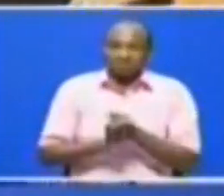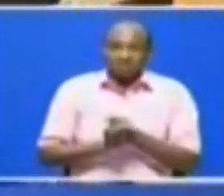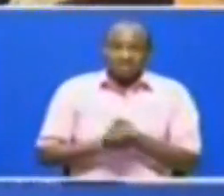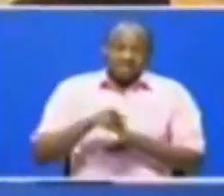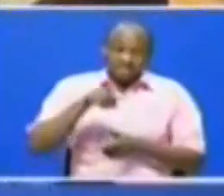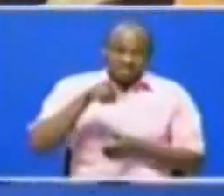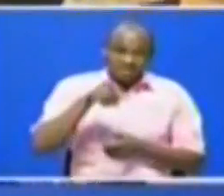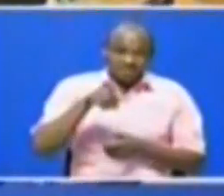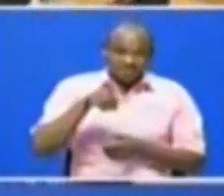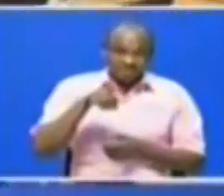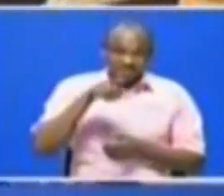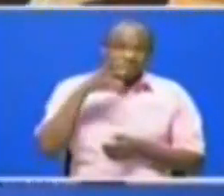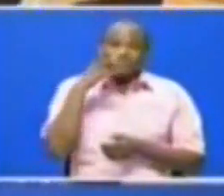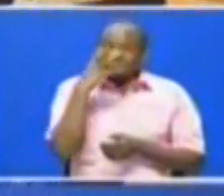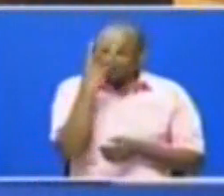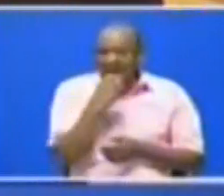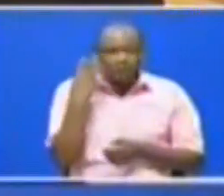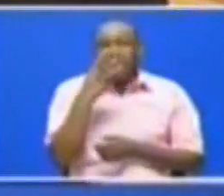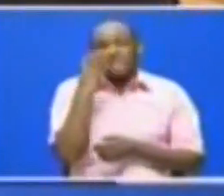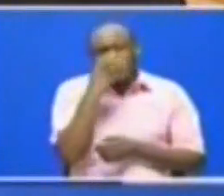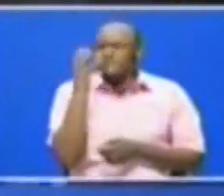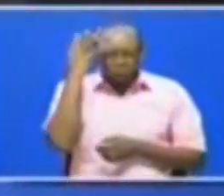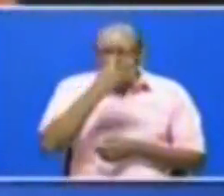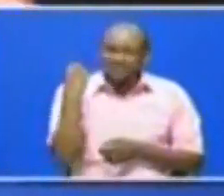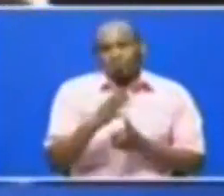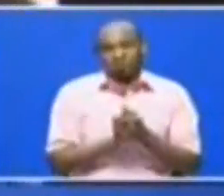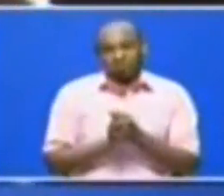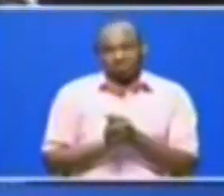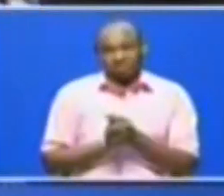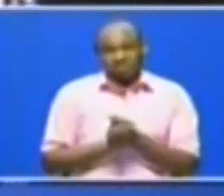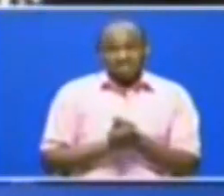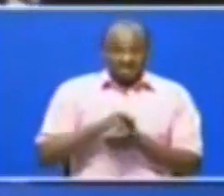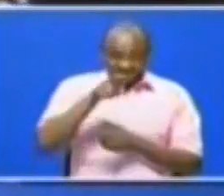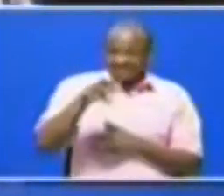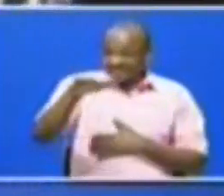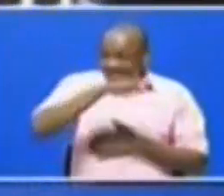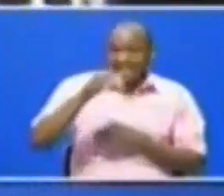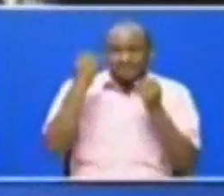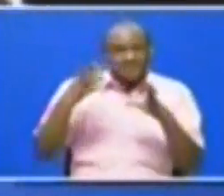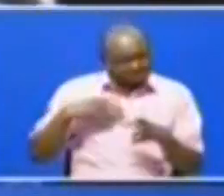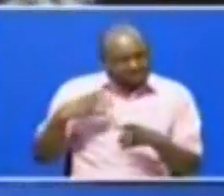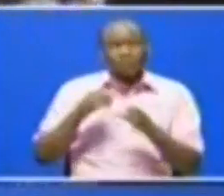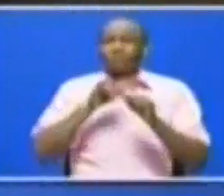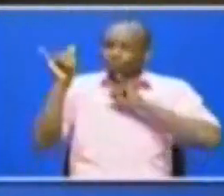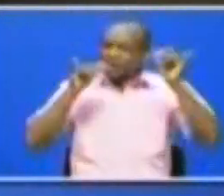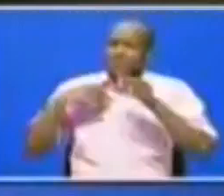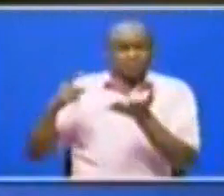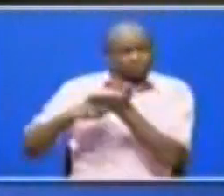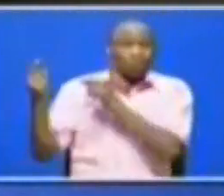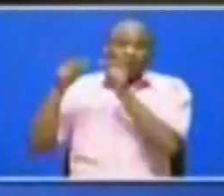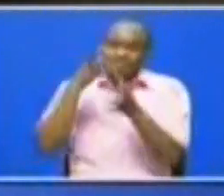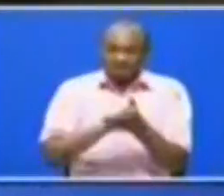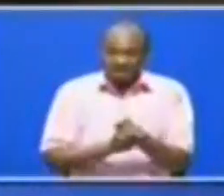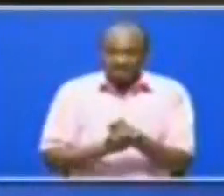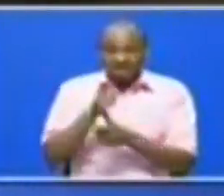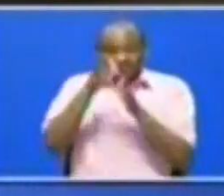kuna mawazo, kuna wewe ukimwangalia unapenda. Na kwa baadhi ni eneo linalowavutia wageni wa nje na ndani, Kioko